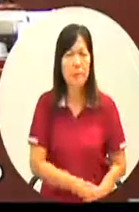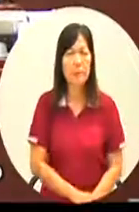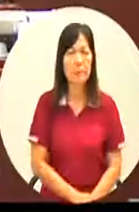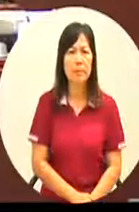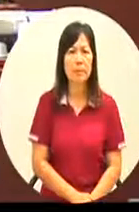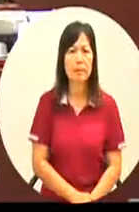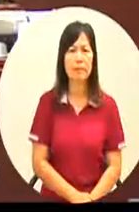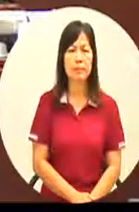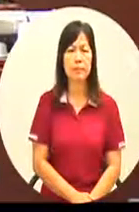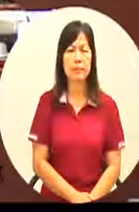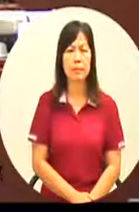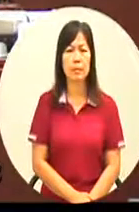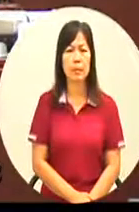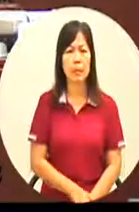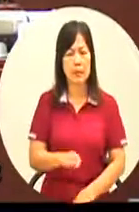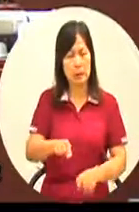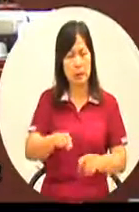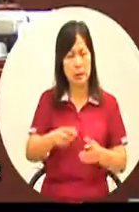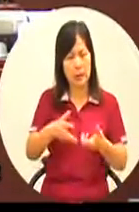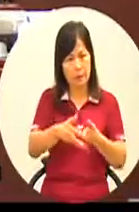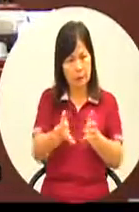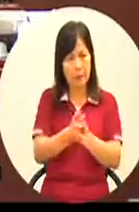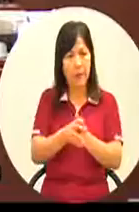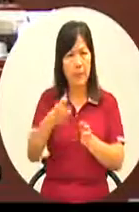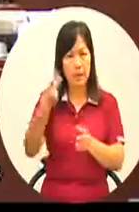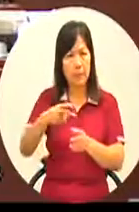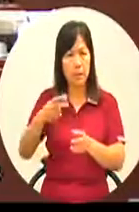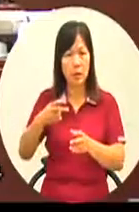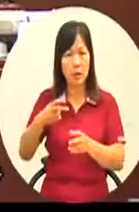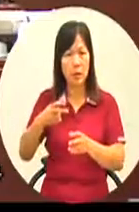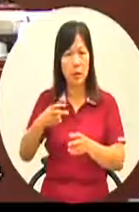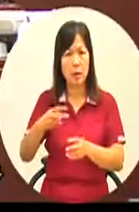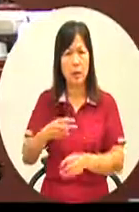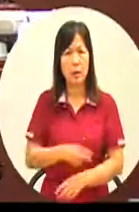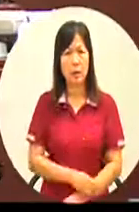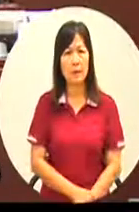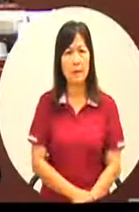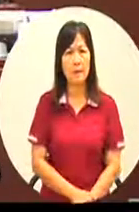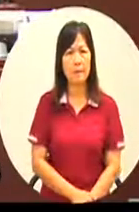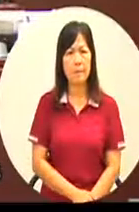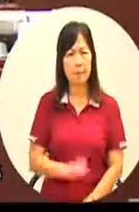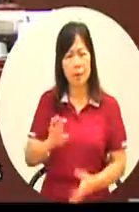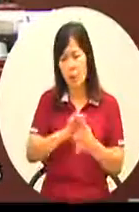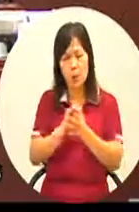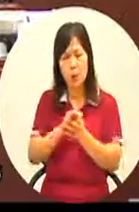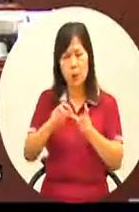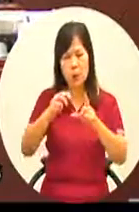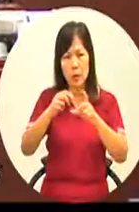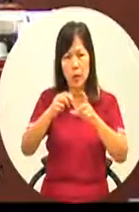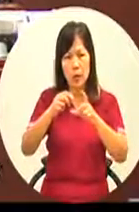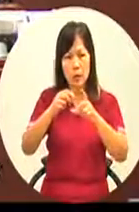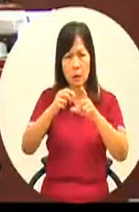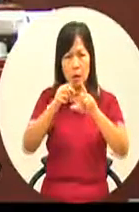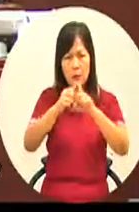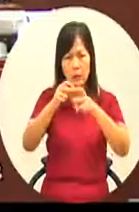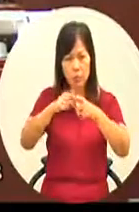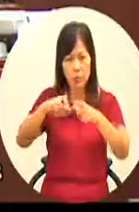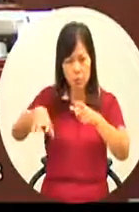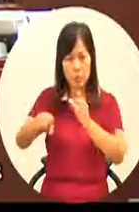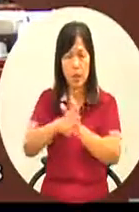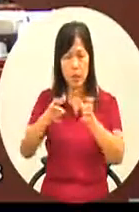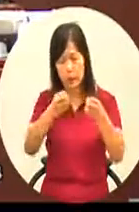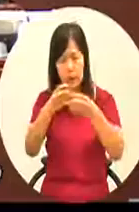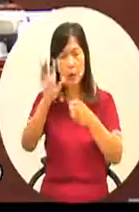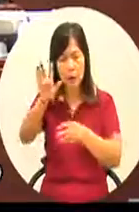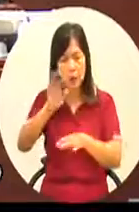咱。所以这个部分，其实我们各行我们的这个相关我们的工作者过来做讨论，但是很